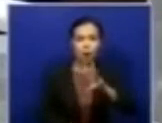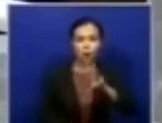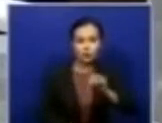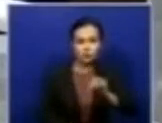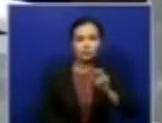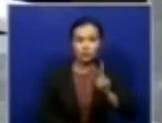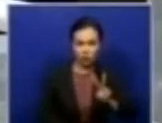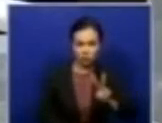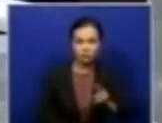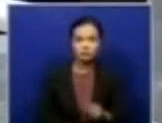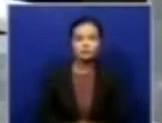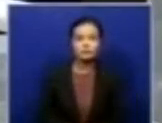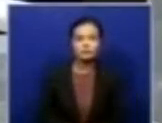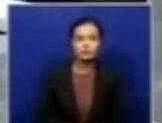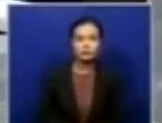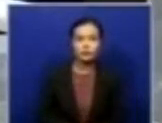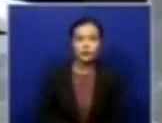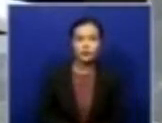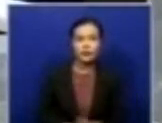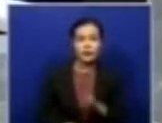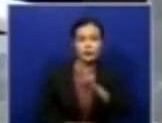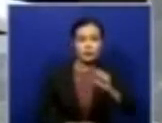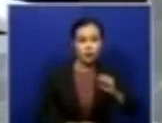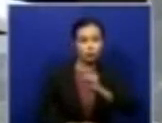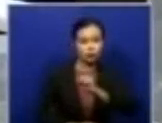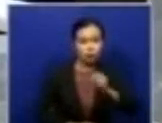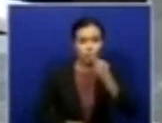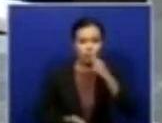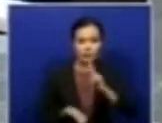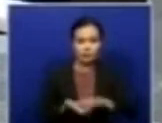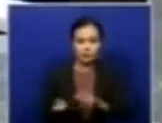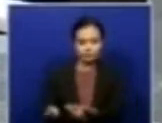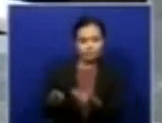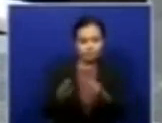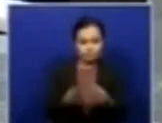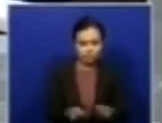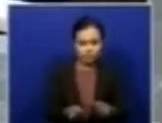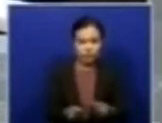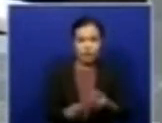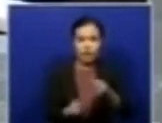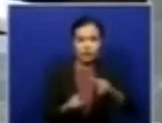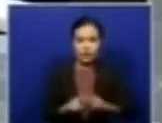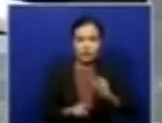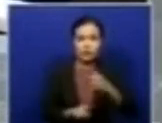2562สภาแห่งนี้รับหนังสือฉบับนี้2เมษายน63